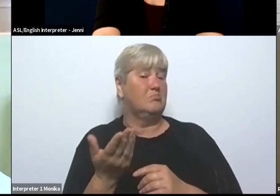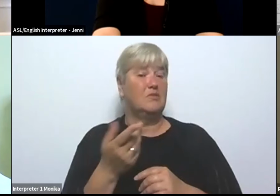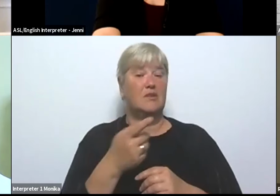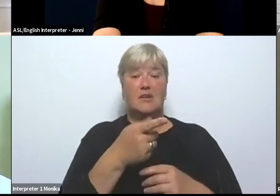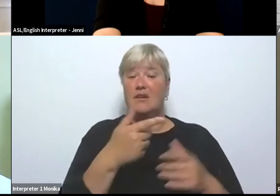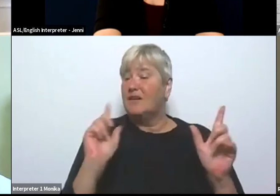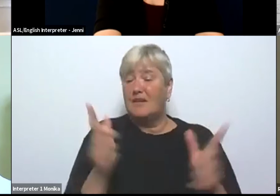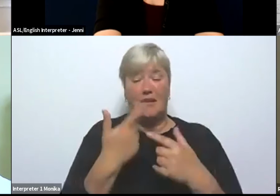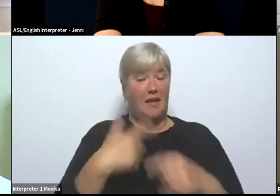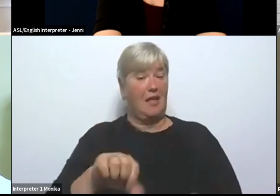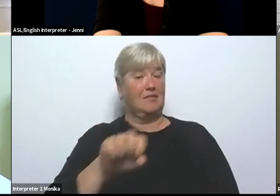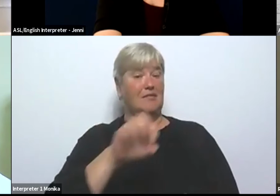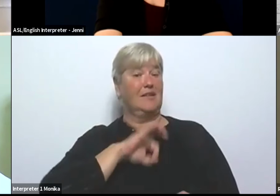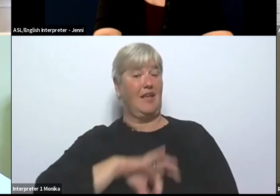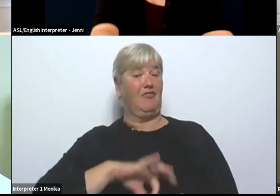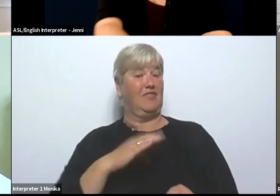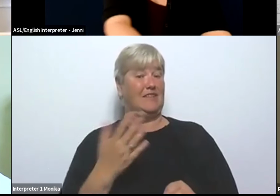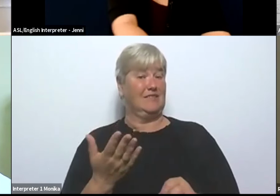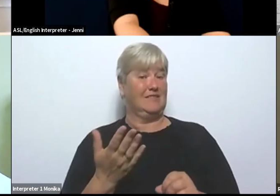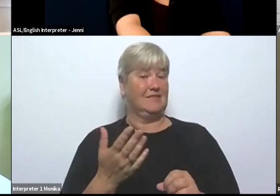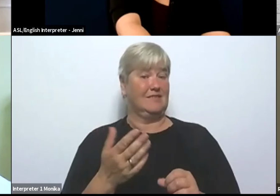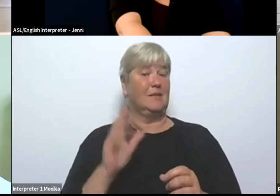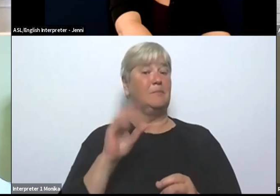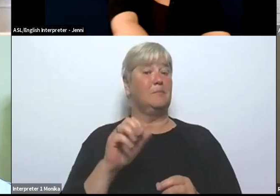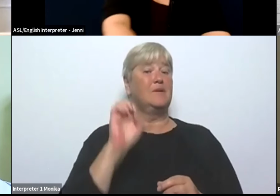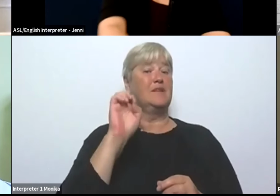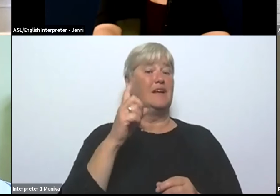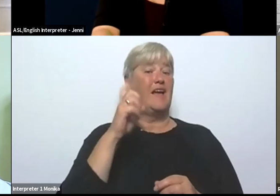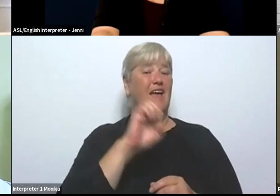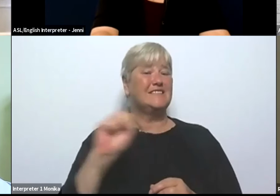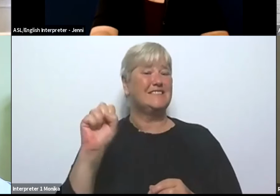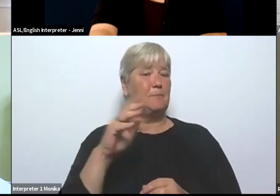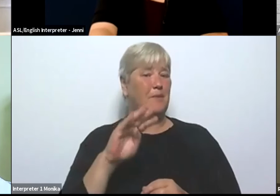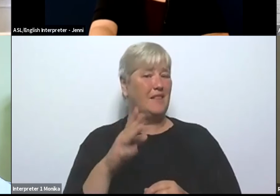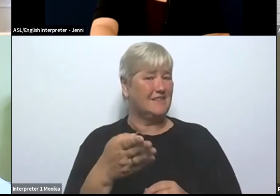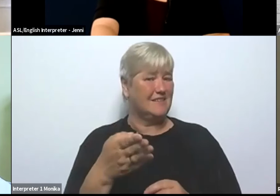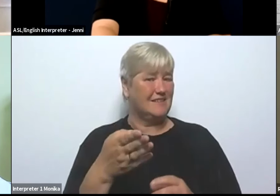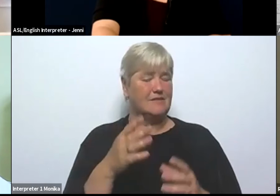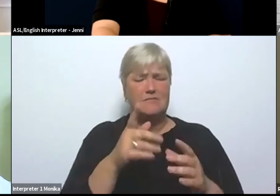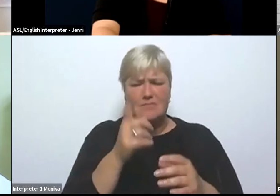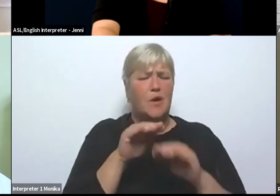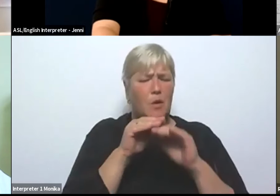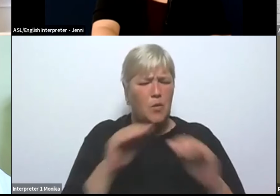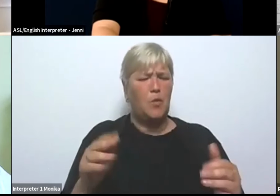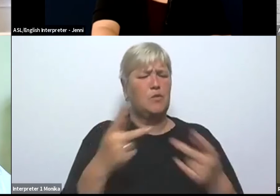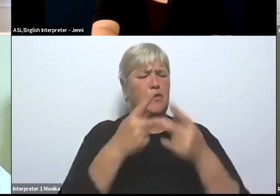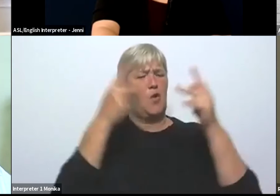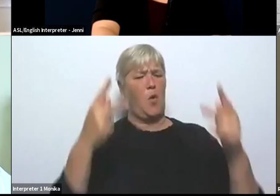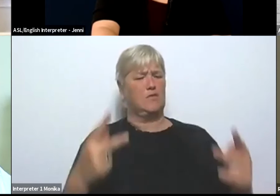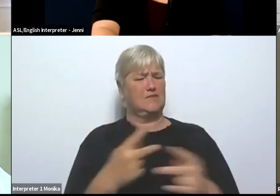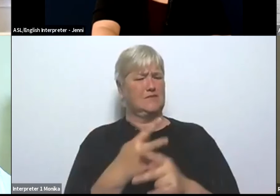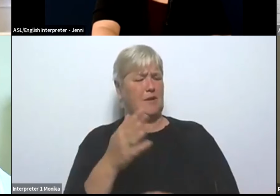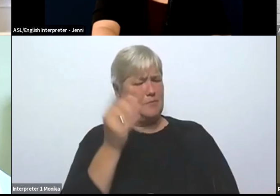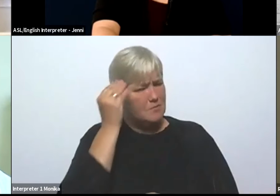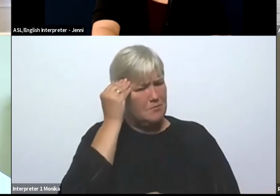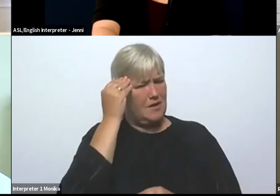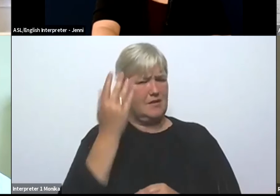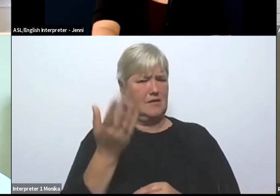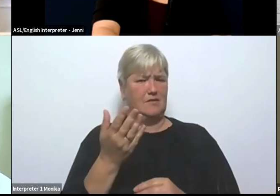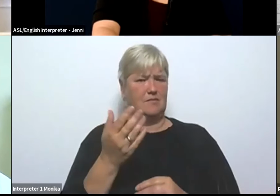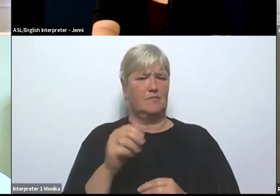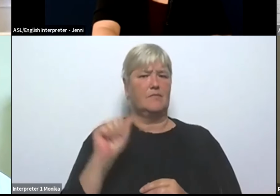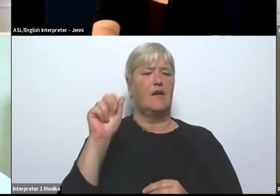wenn sie keinen Gewinn damit machen, mit Accessibility. Denken Sie es ganz einfach als Grundkonzept mit. Und ich möchte das schon auch betonen, was der Andreas